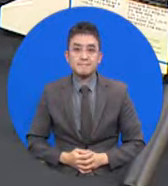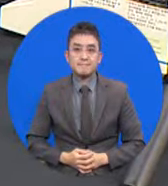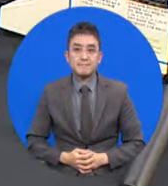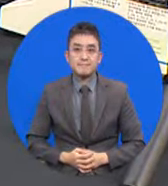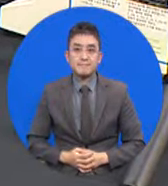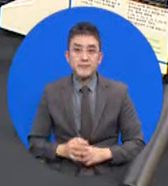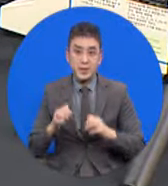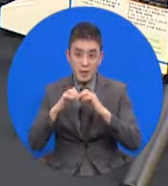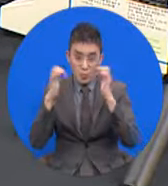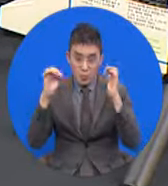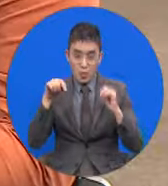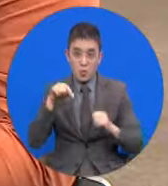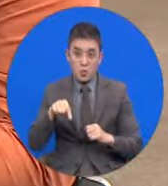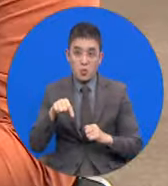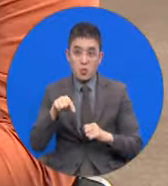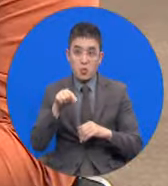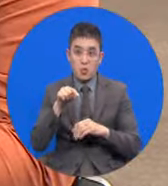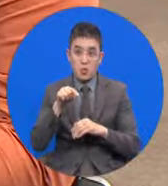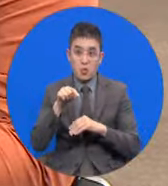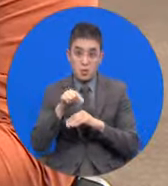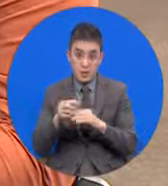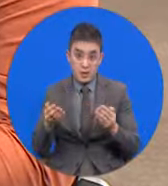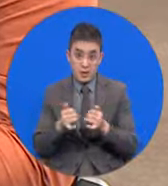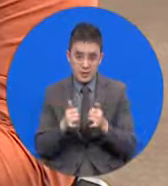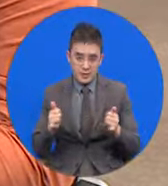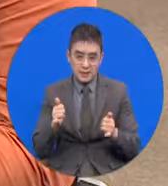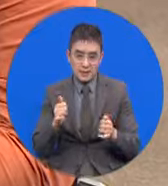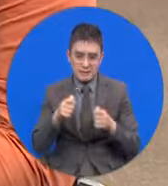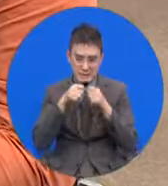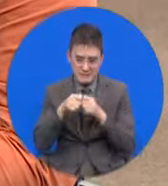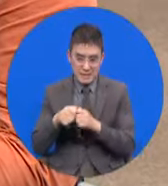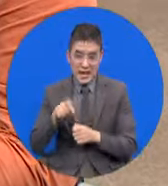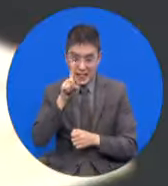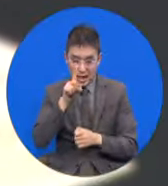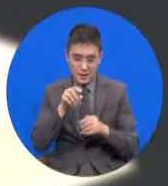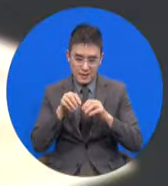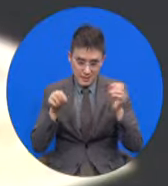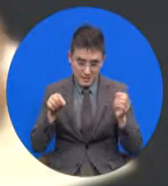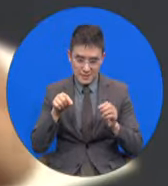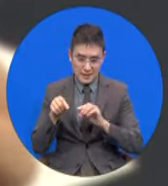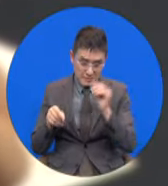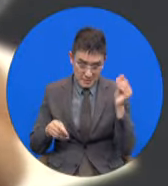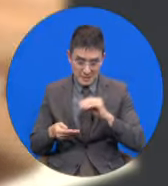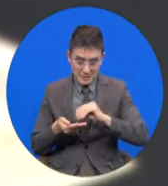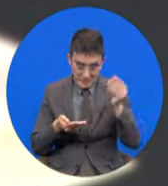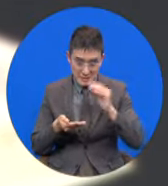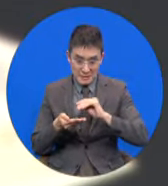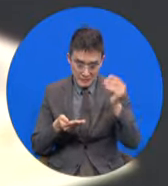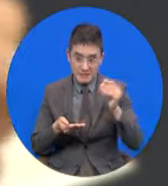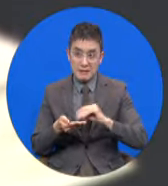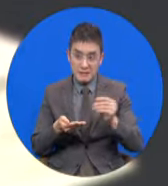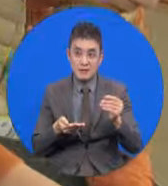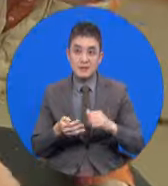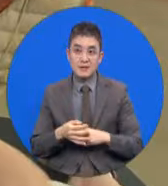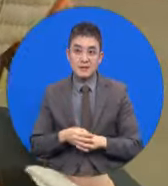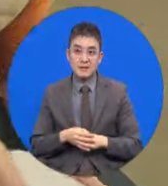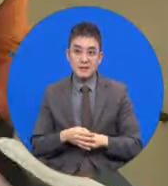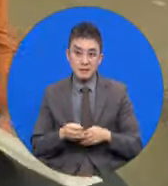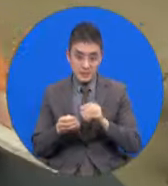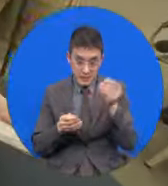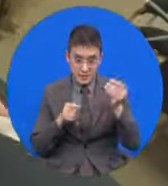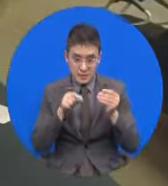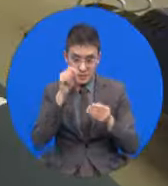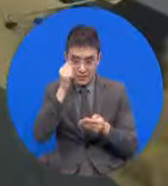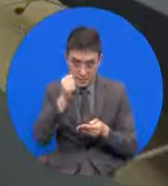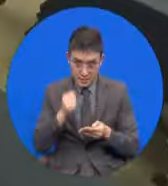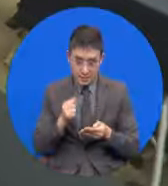개표 사무원이 투표지를 한 장 한 장 내려놓으며 눈으로 꼼꼼히 확인합니다. 투표지가 각 기호별로 제대로